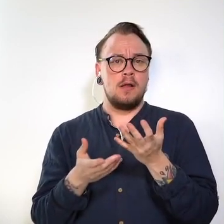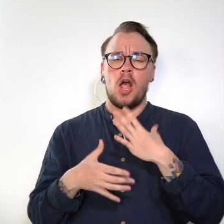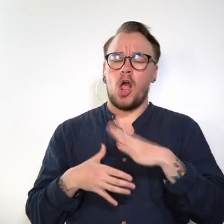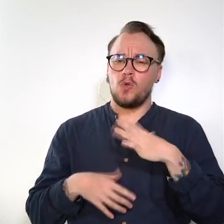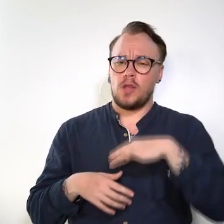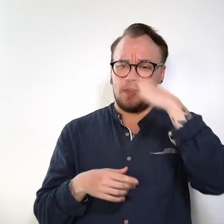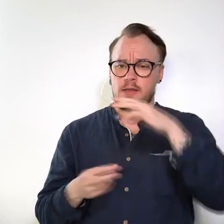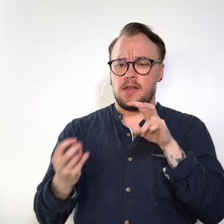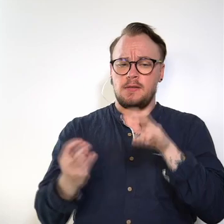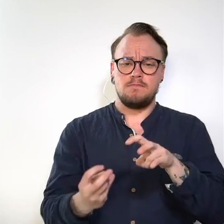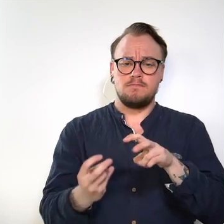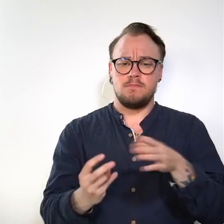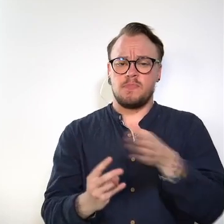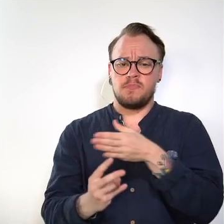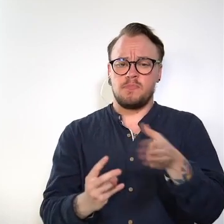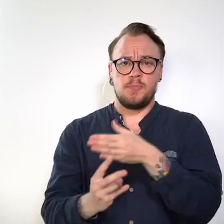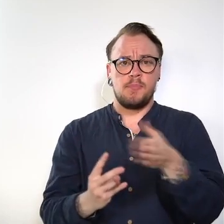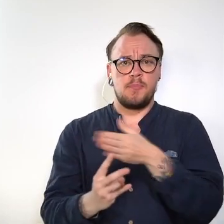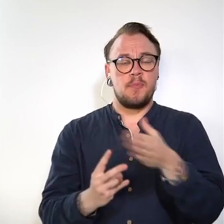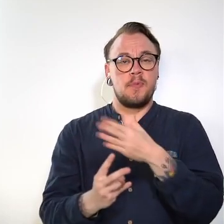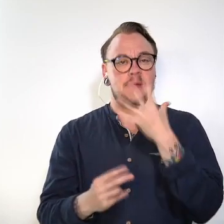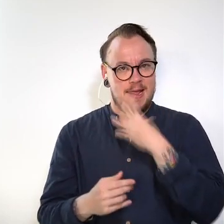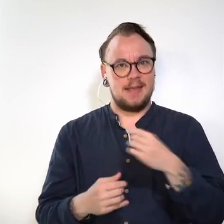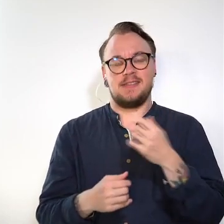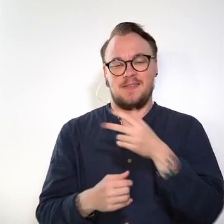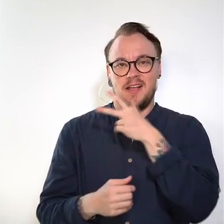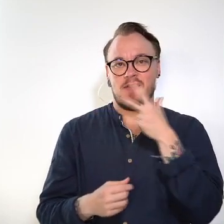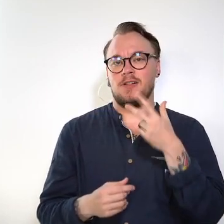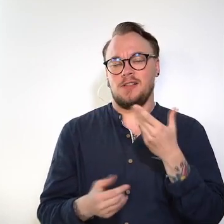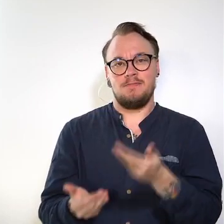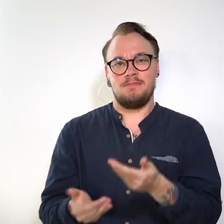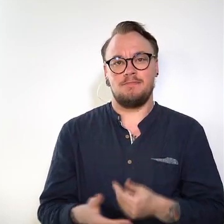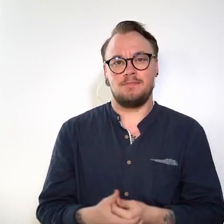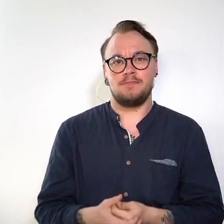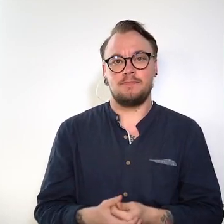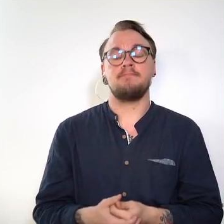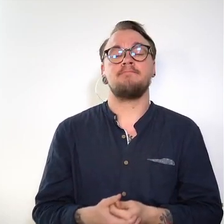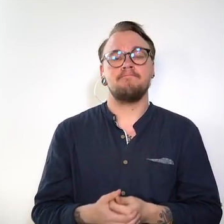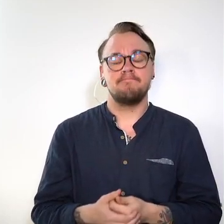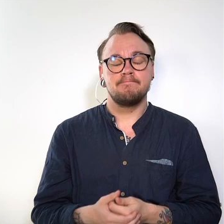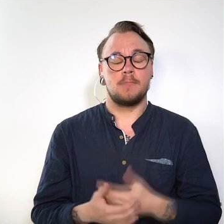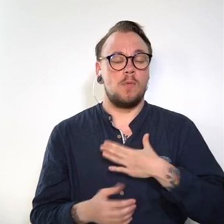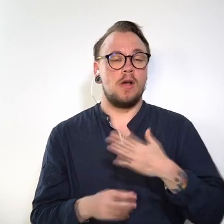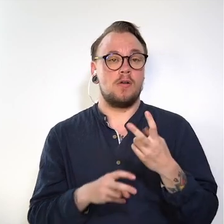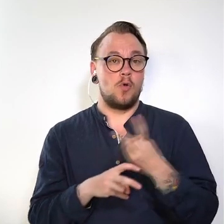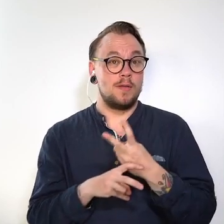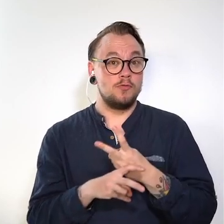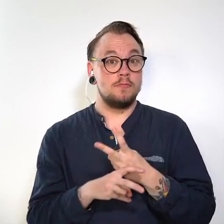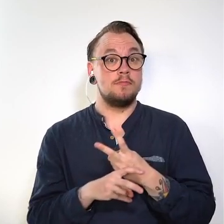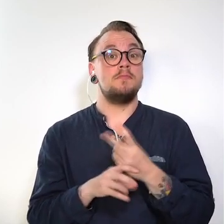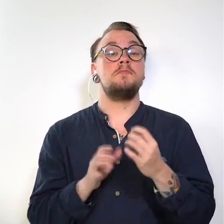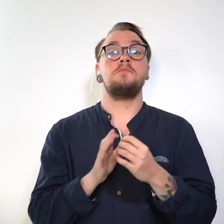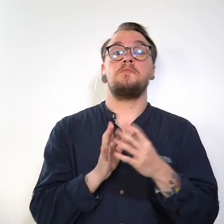manipulointiin, eli käytännössä henkiseen väkivaltaan. Sen takia mut pyydettiin San